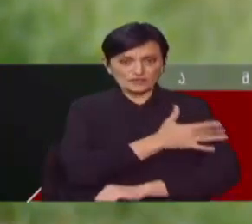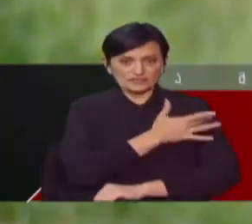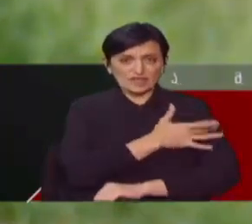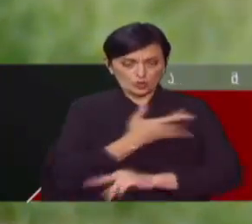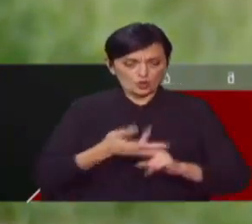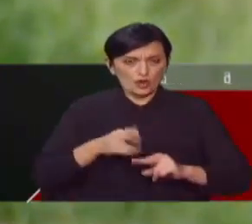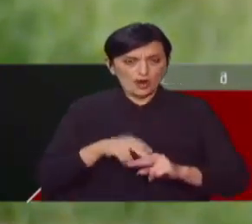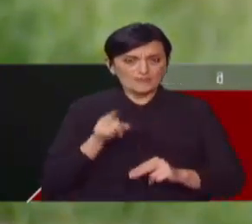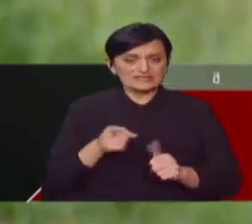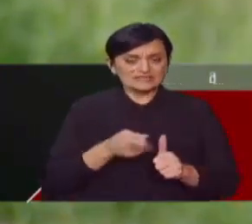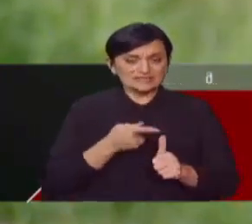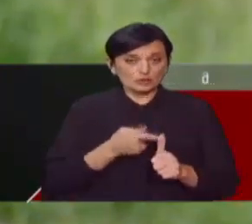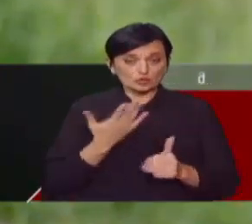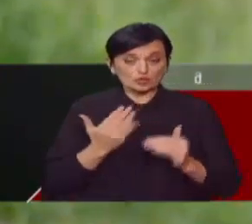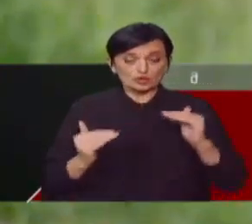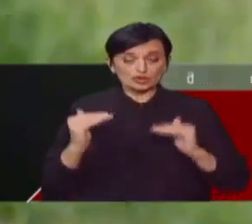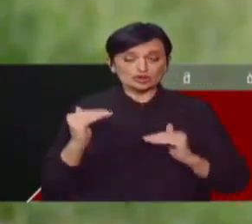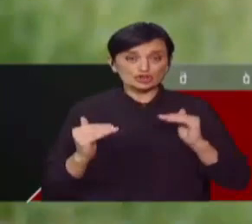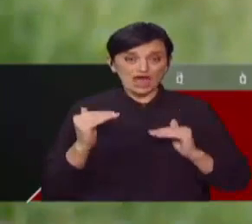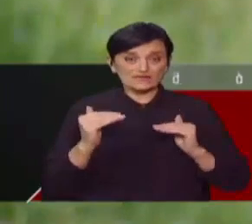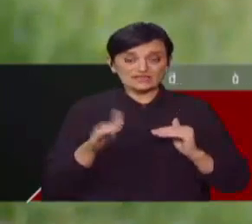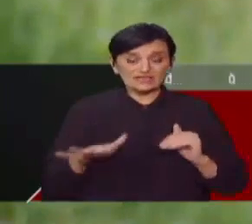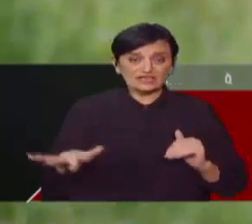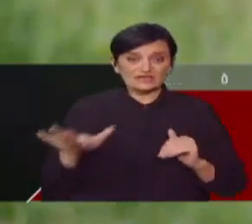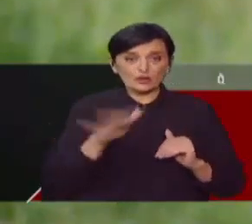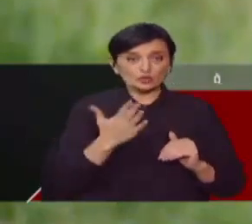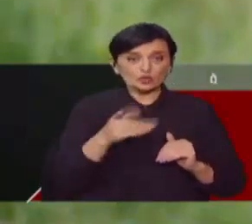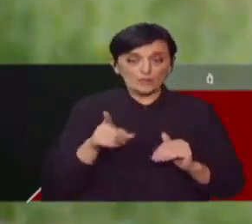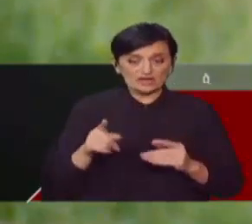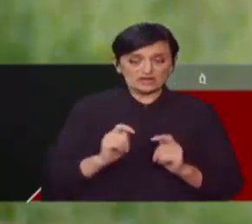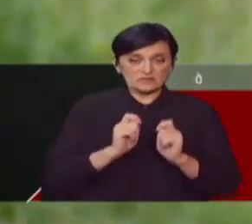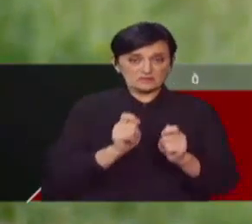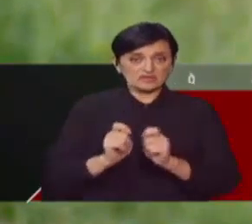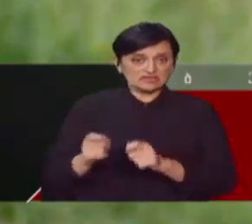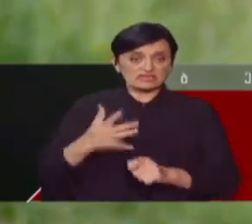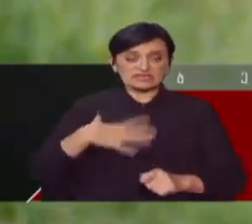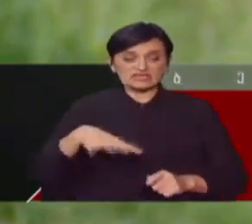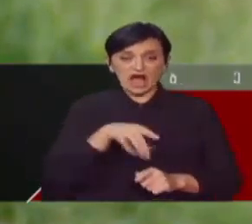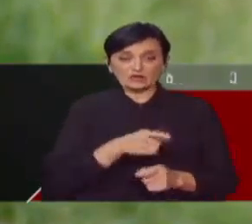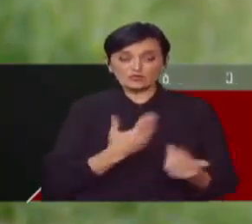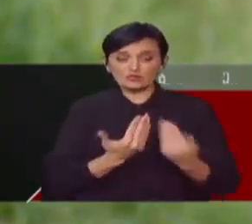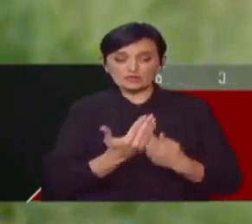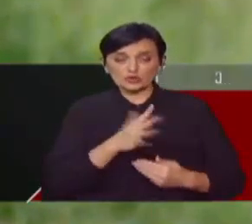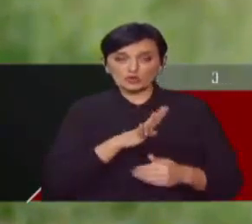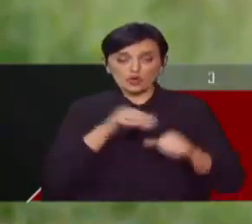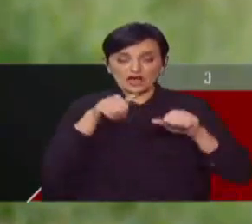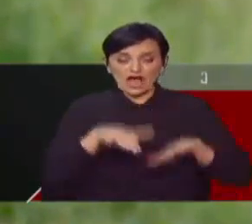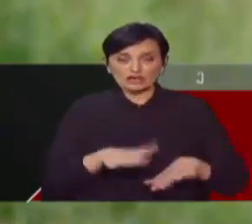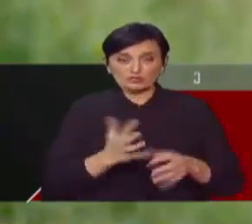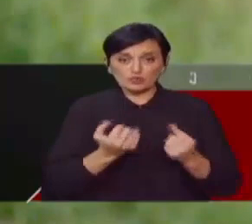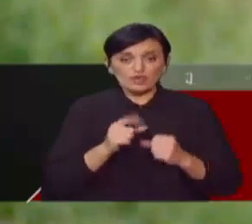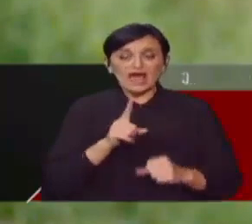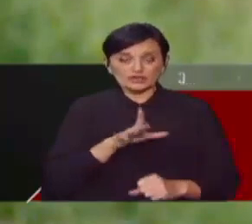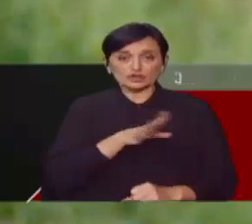აღნიშნულ სტატუსს, თუ შევადარებთ იმ ქვეყნებს, რომელსაც მიცეს და საქართველოსთან მიმართებაში იყო ის გადაწყვეტილება მიღებული,